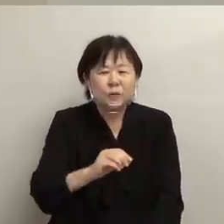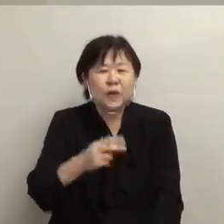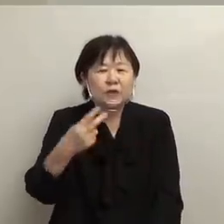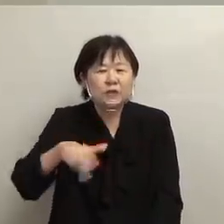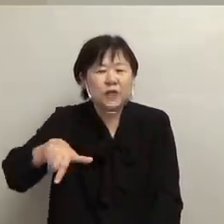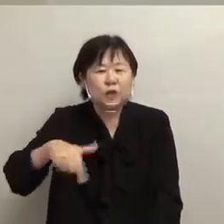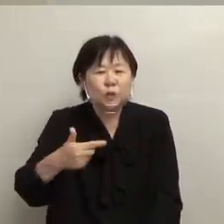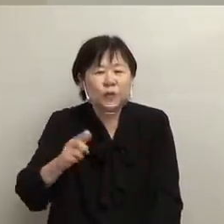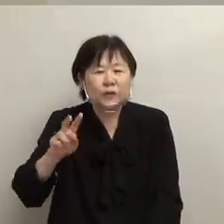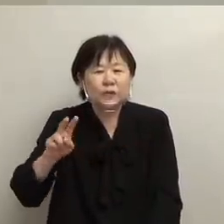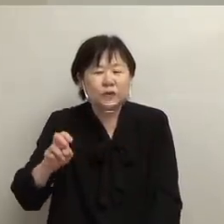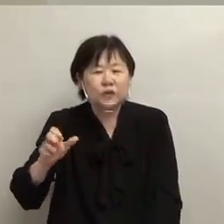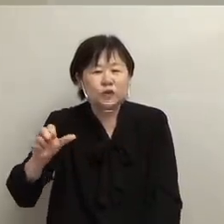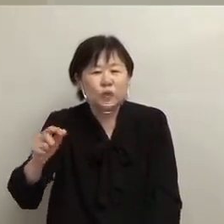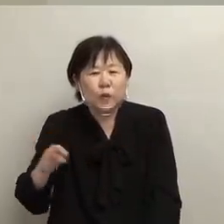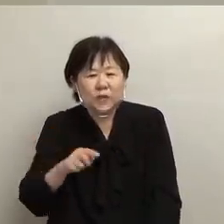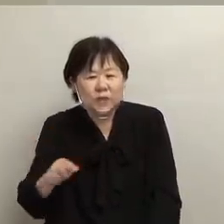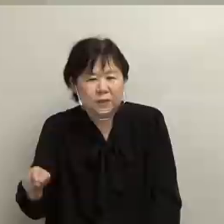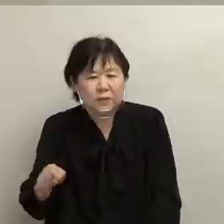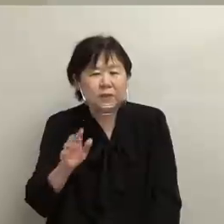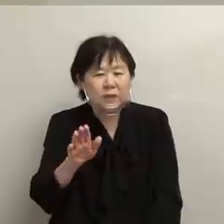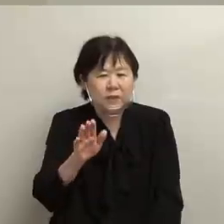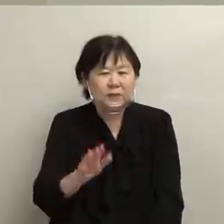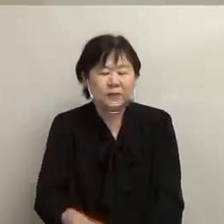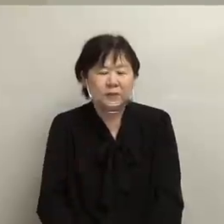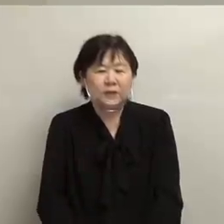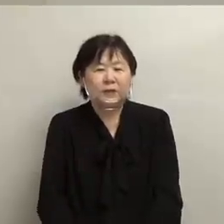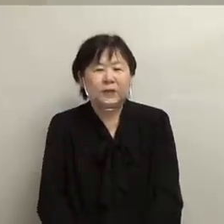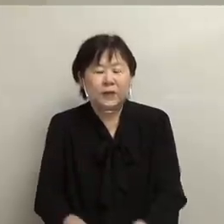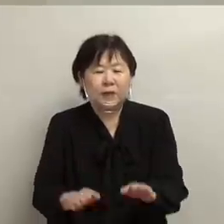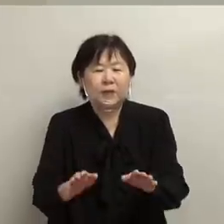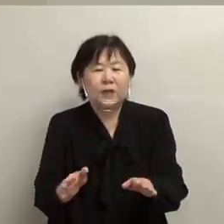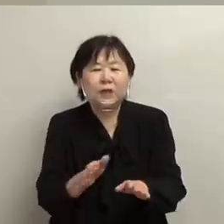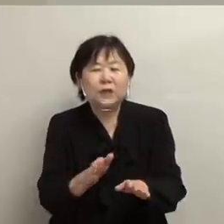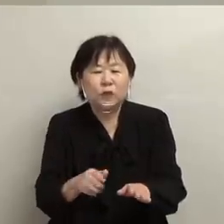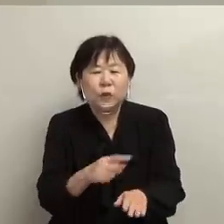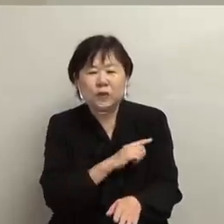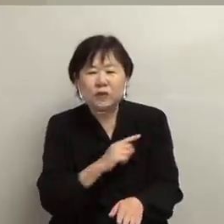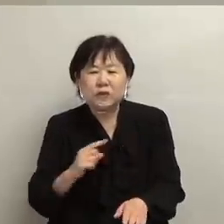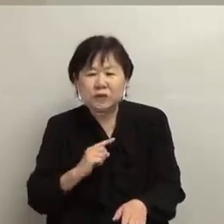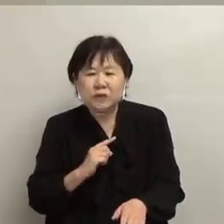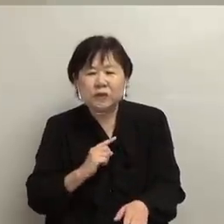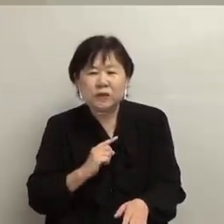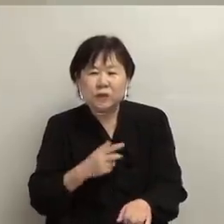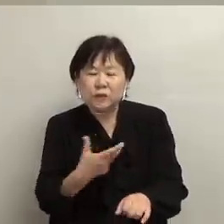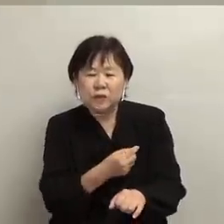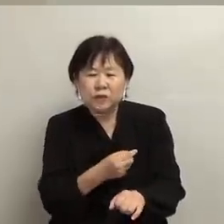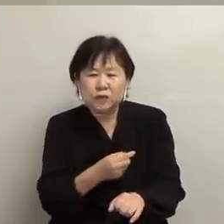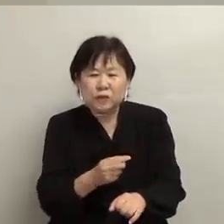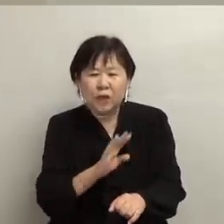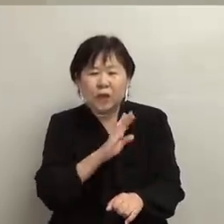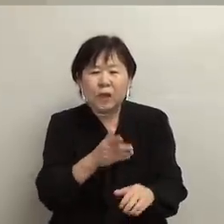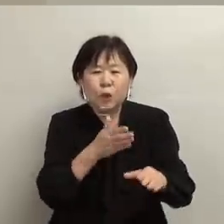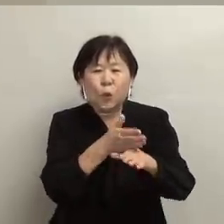2625人ということになりました直近週間の1日当たりの摂取人数は ako が約7000